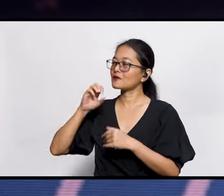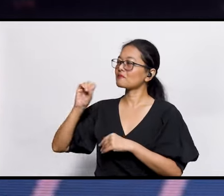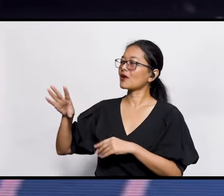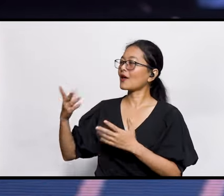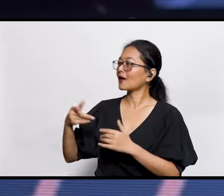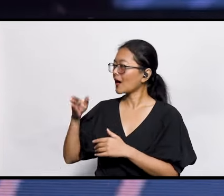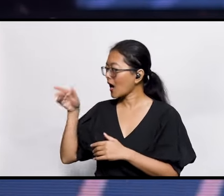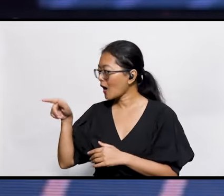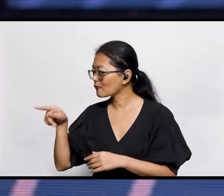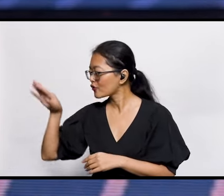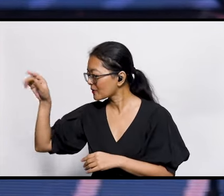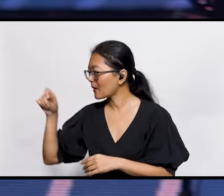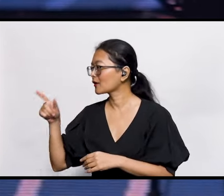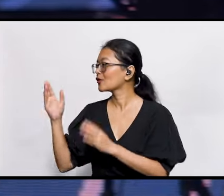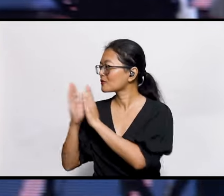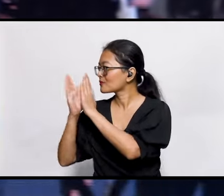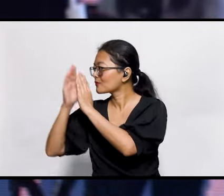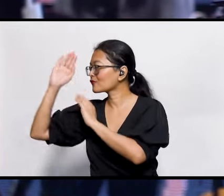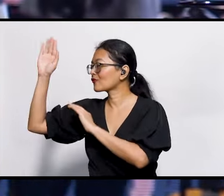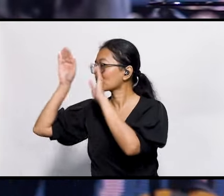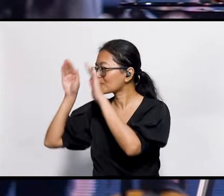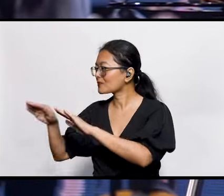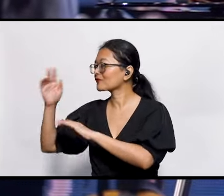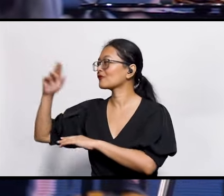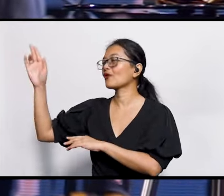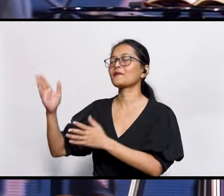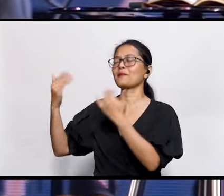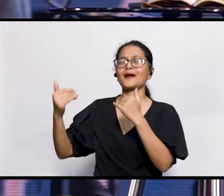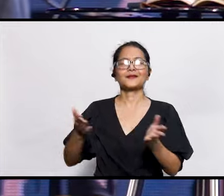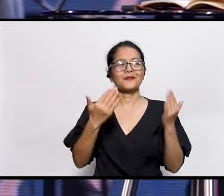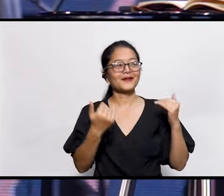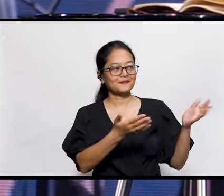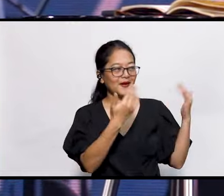worship God You are call to worship Come on give the lordla come